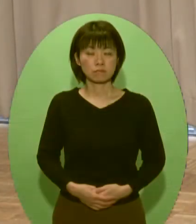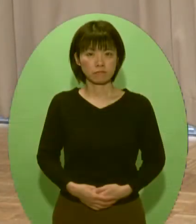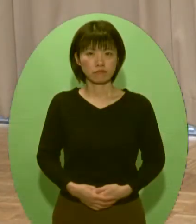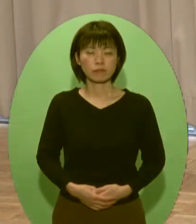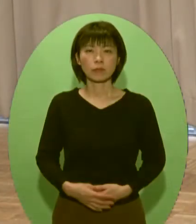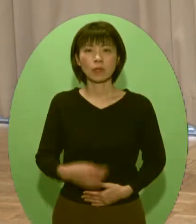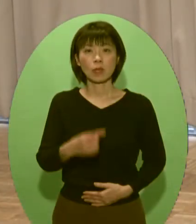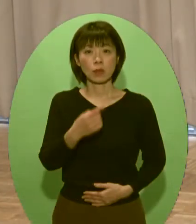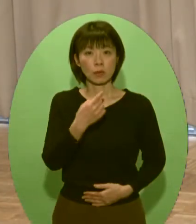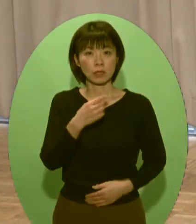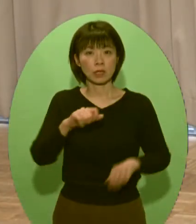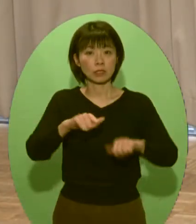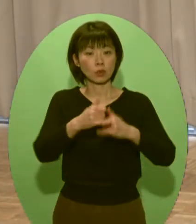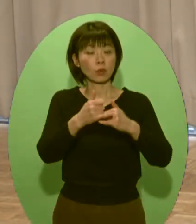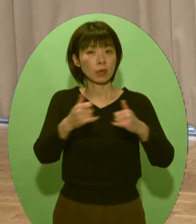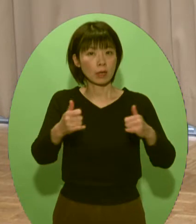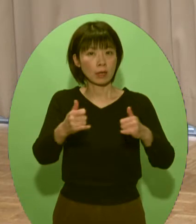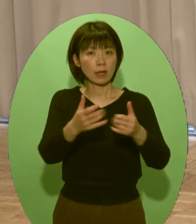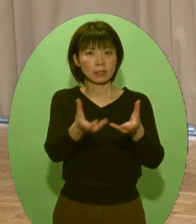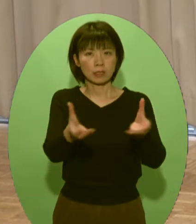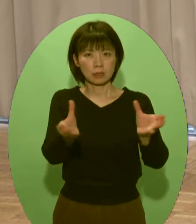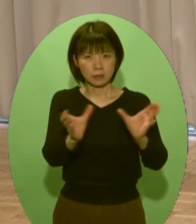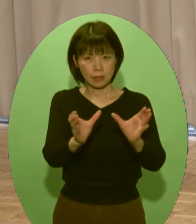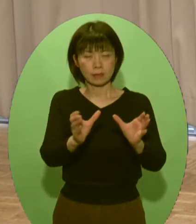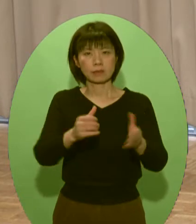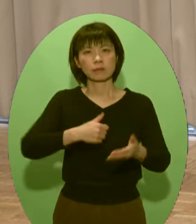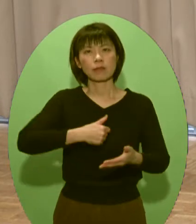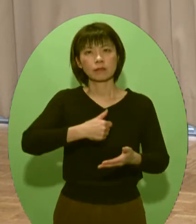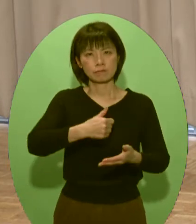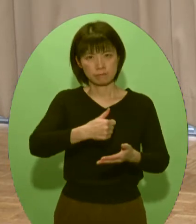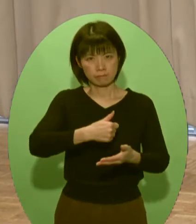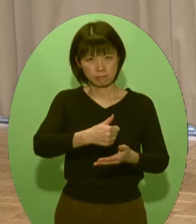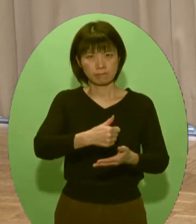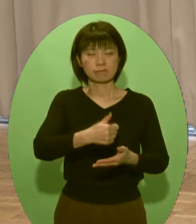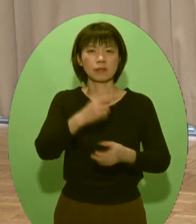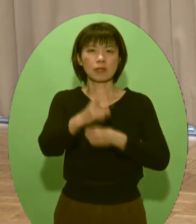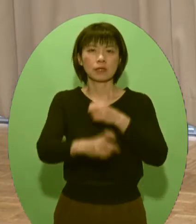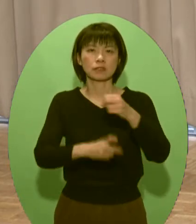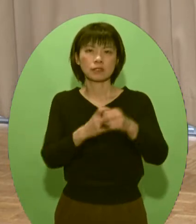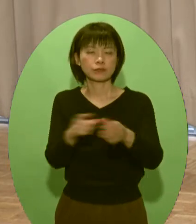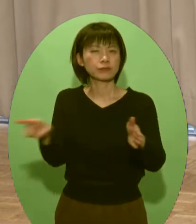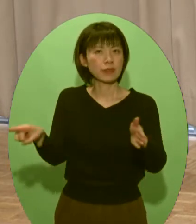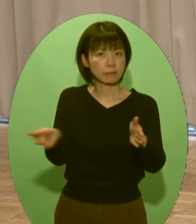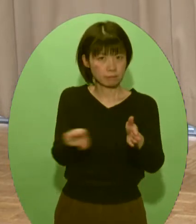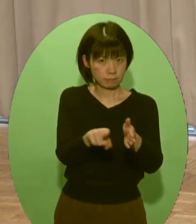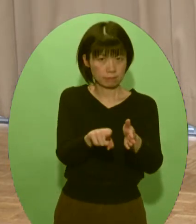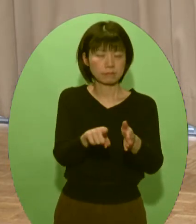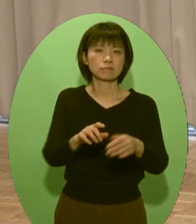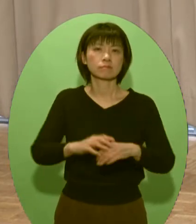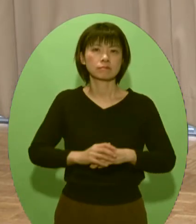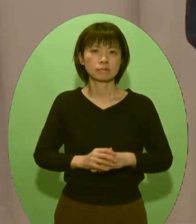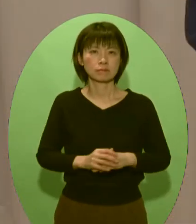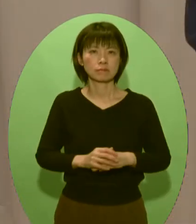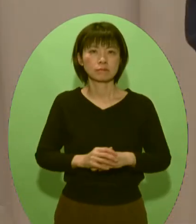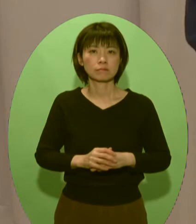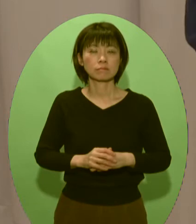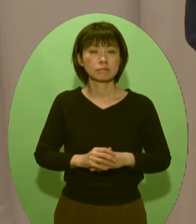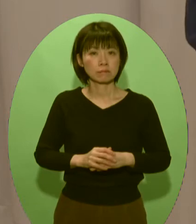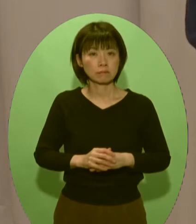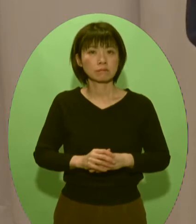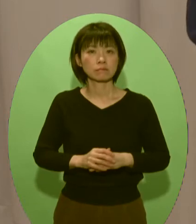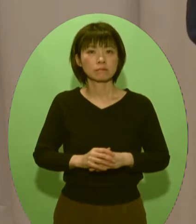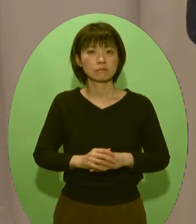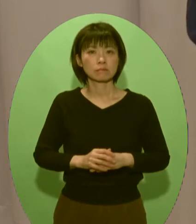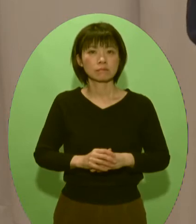私は障害者の団体に勤めてまして、もう20年ぐらいになるんですけれども、はい、